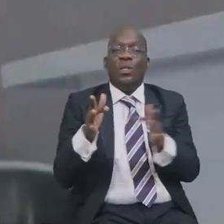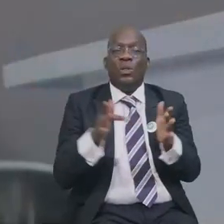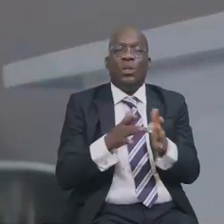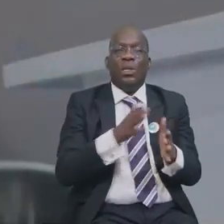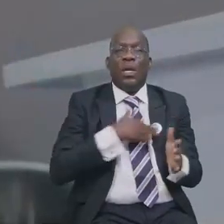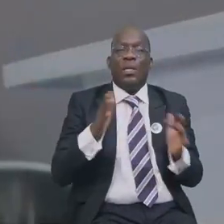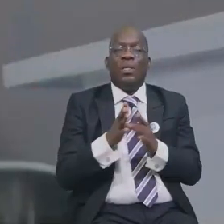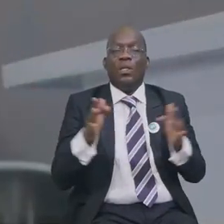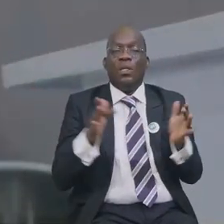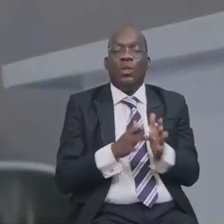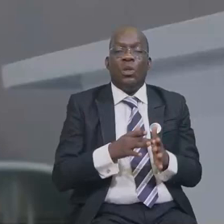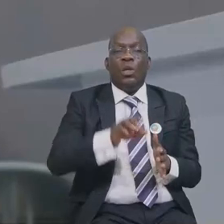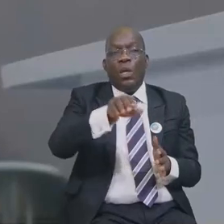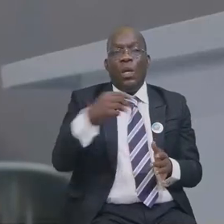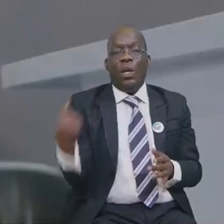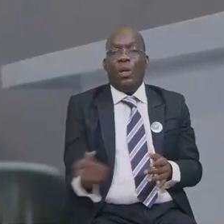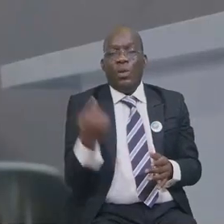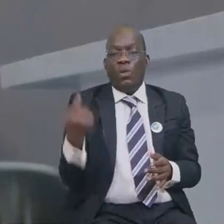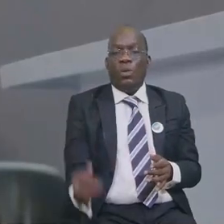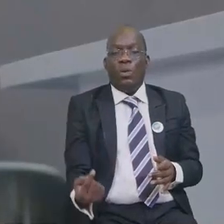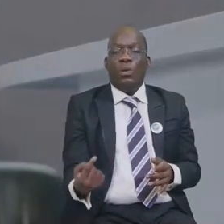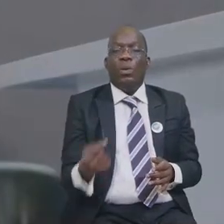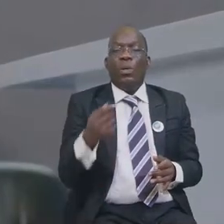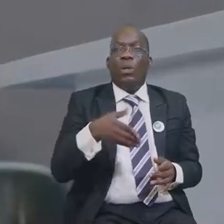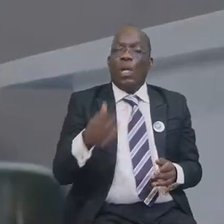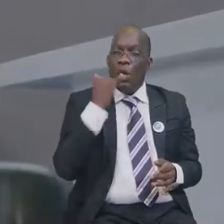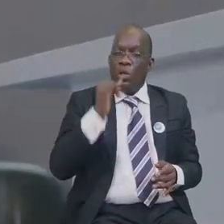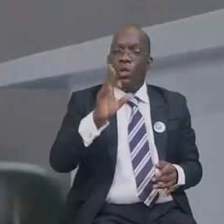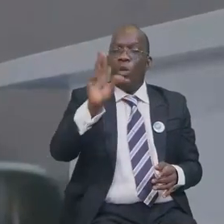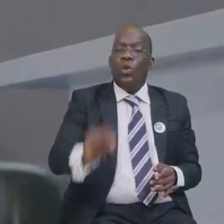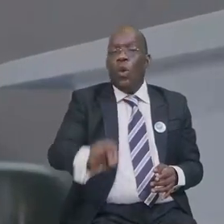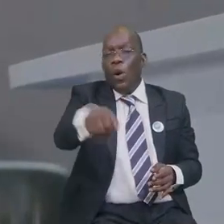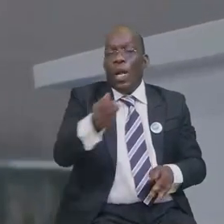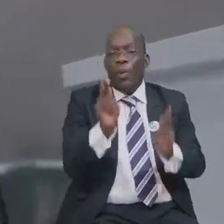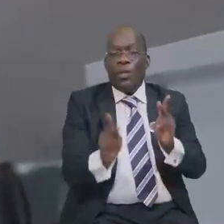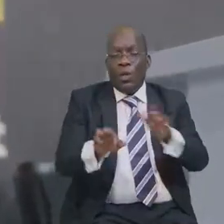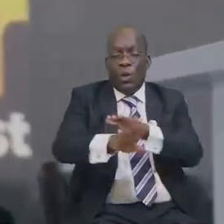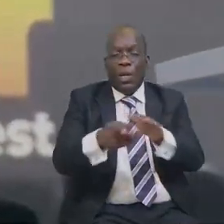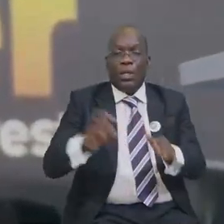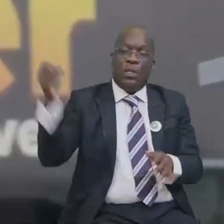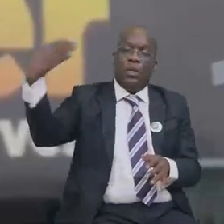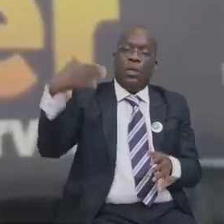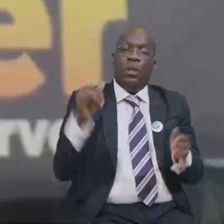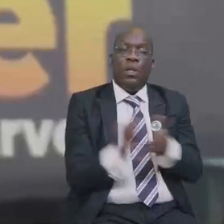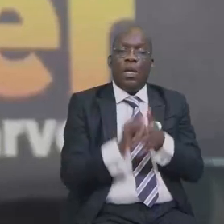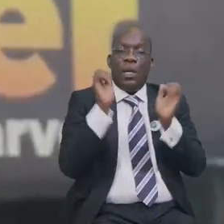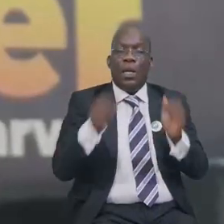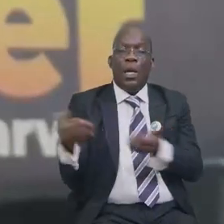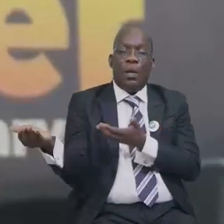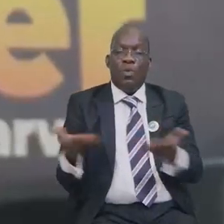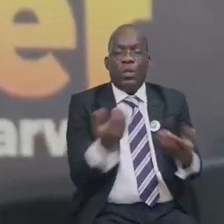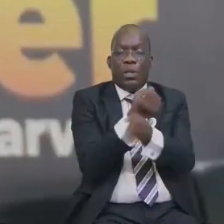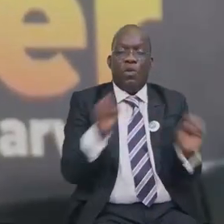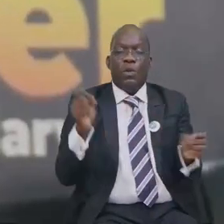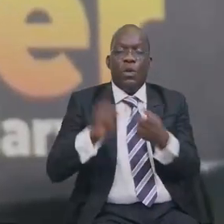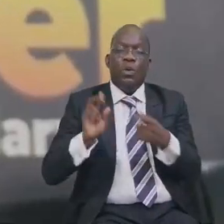Parce qu'il n'y a aucune autre personne sous le soleil, nulle part, qui peut nous donner le